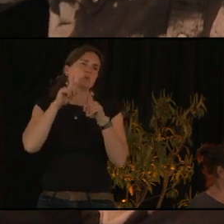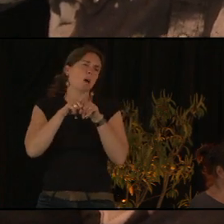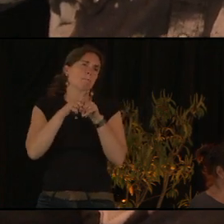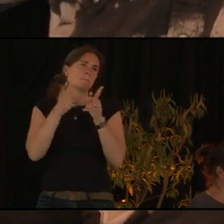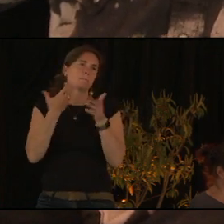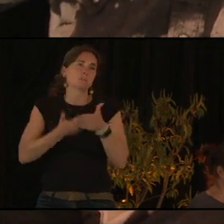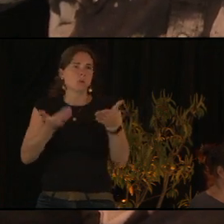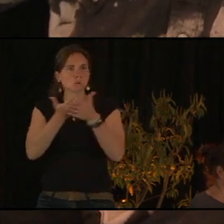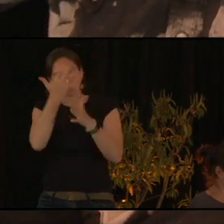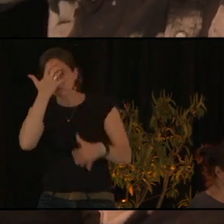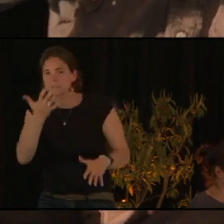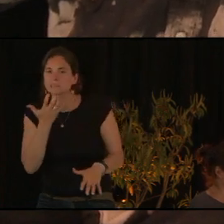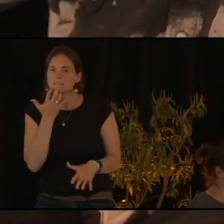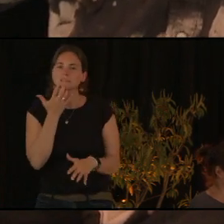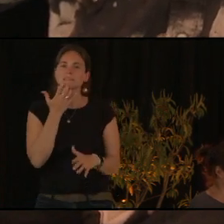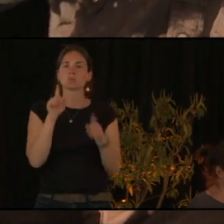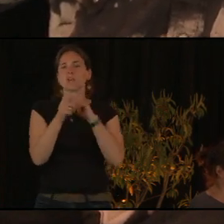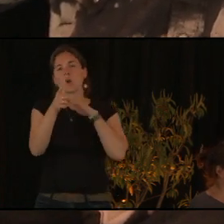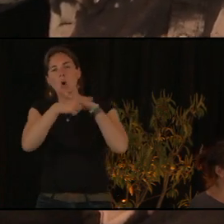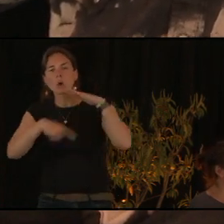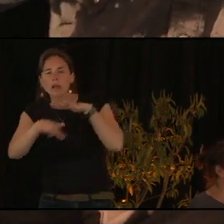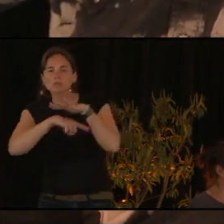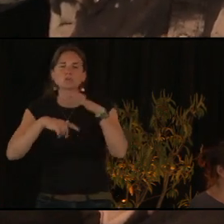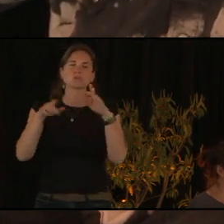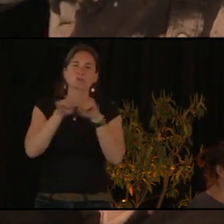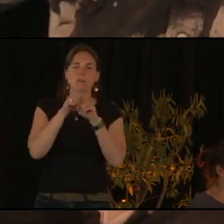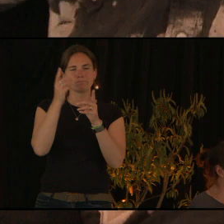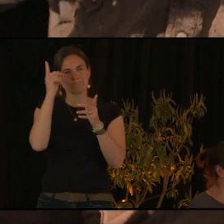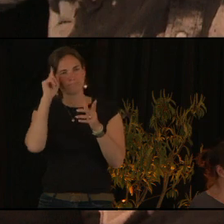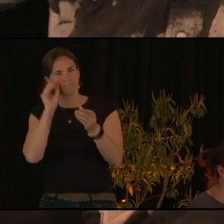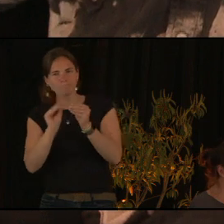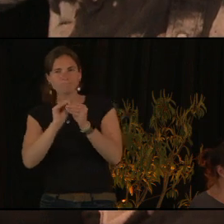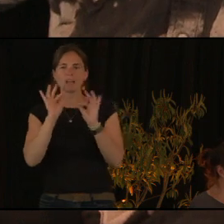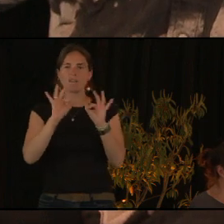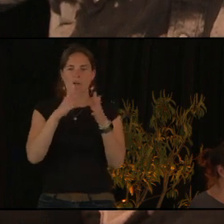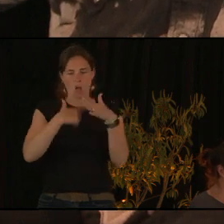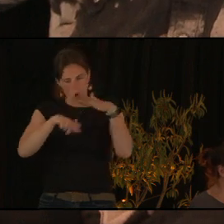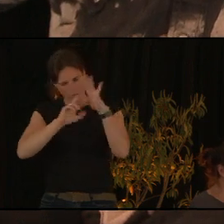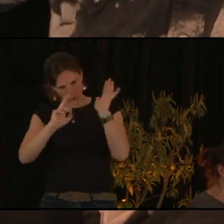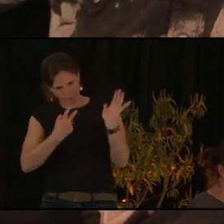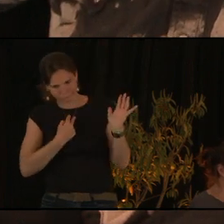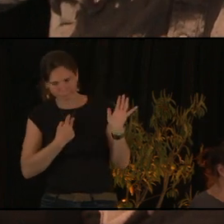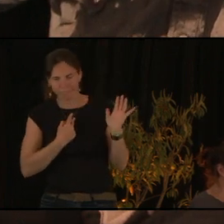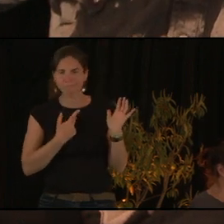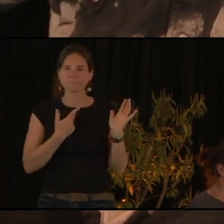tu dis, donc que tu réponds ou pas à la question. Tu sais, les questions ne sont que des facilitateurs de parole.